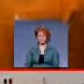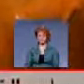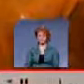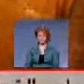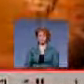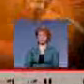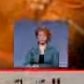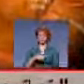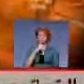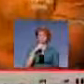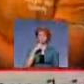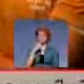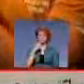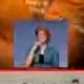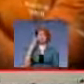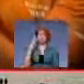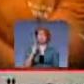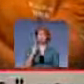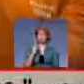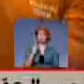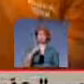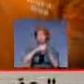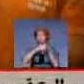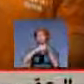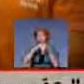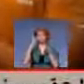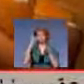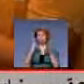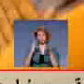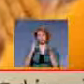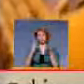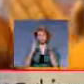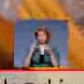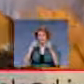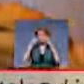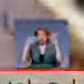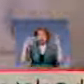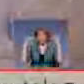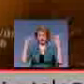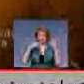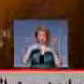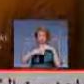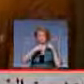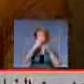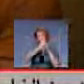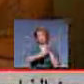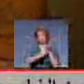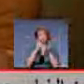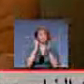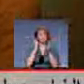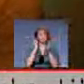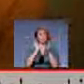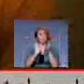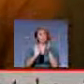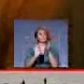لكن بالعكس آية الكرسي بس شغلها على طول. الكلام ده مظبوط. انا بس على بقى ما انا هقول لك على كل حاجه. انا بص